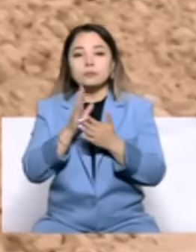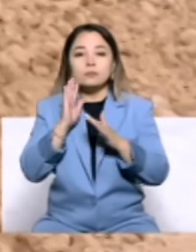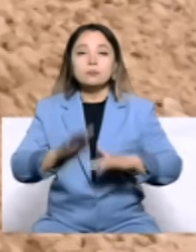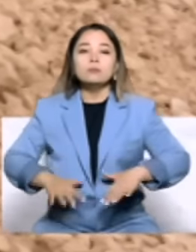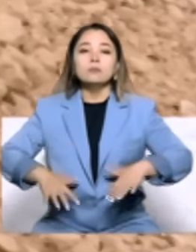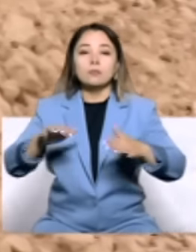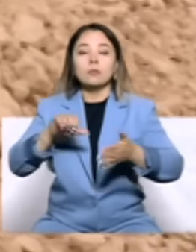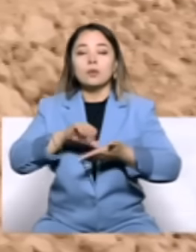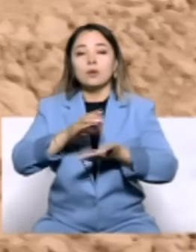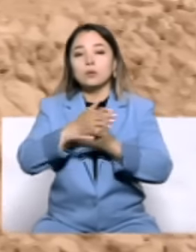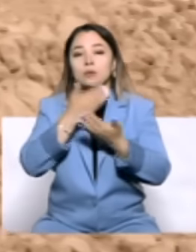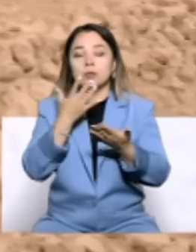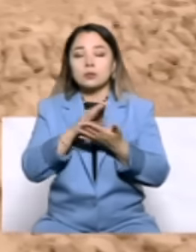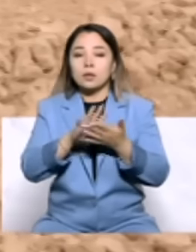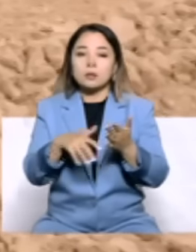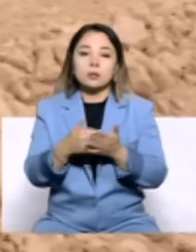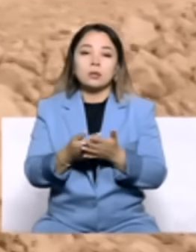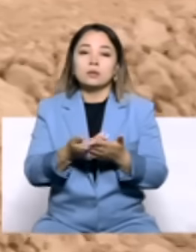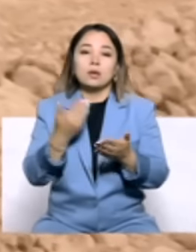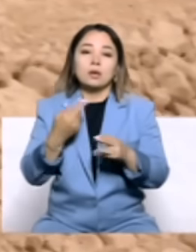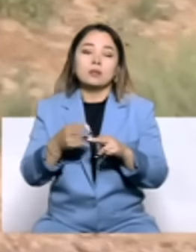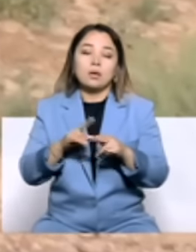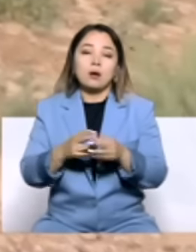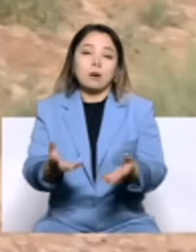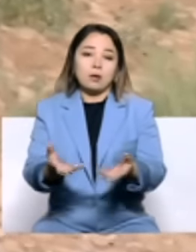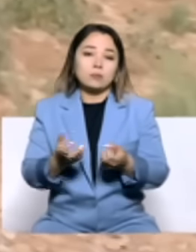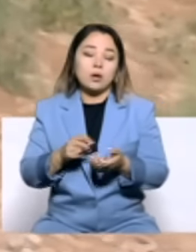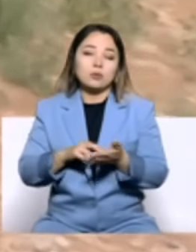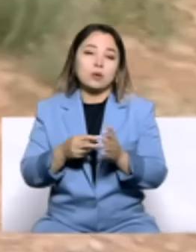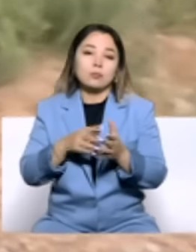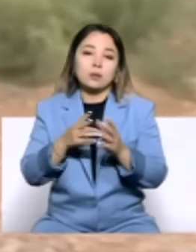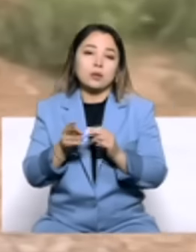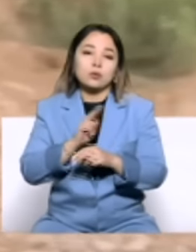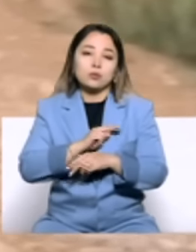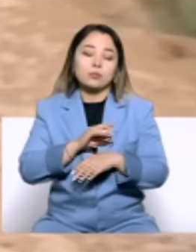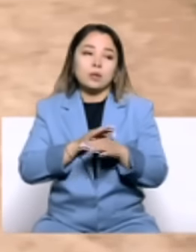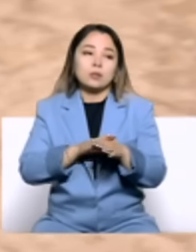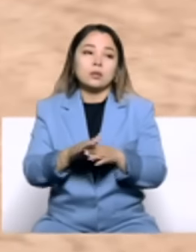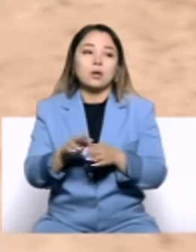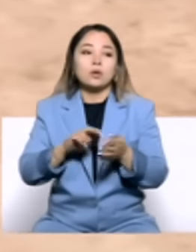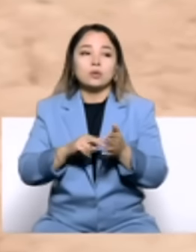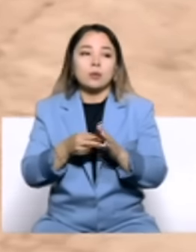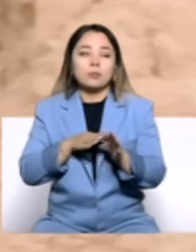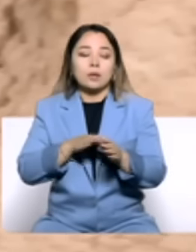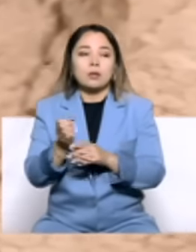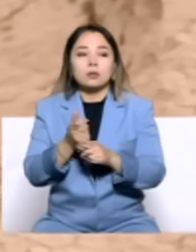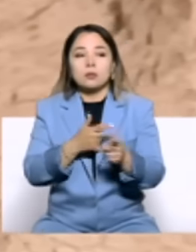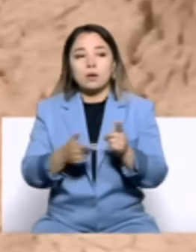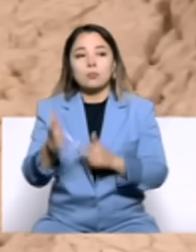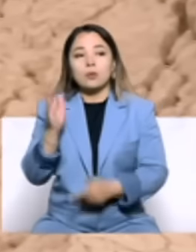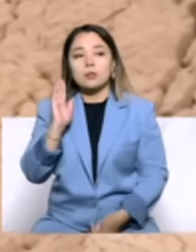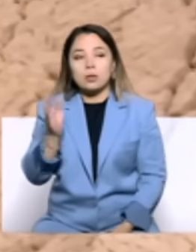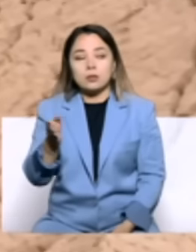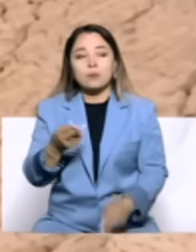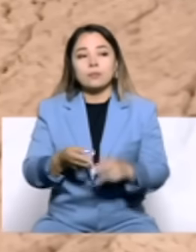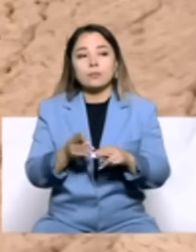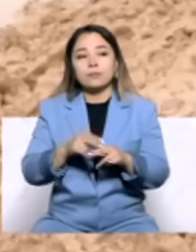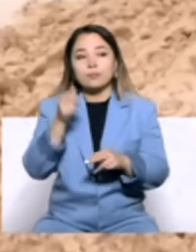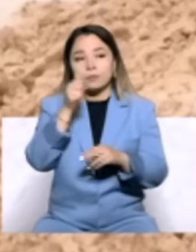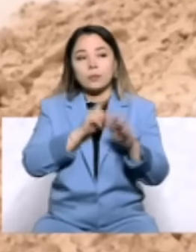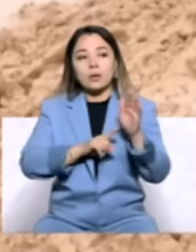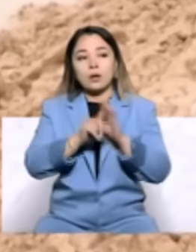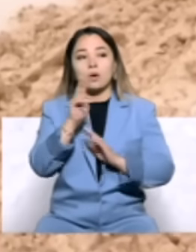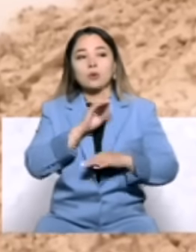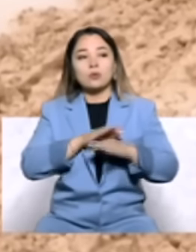тасқынға қатысы жоқ. Бұған дейін қабылданған жобалар бойынша жұмыс жоспарлы түрде жүргізіле береді. Ал биылғы басталып жатқан